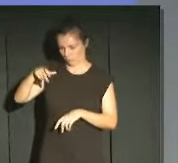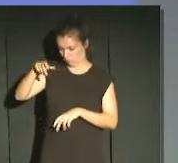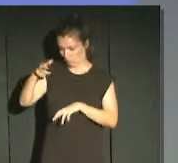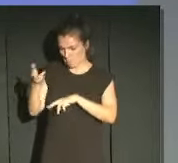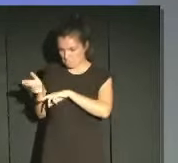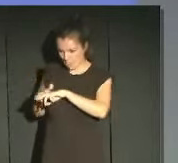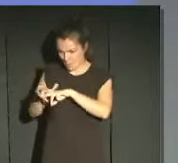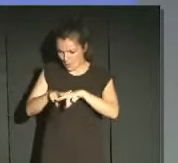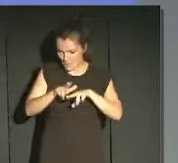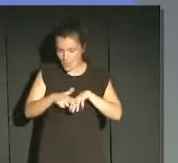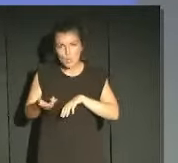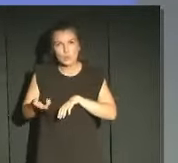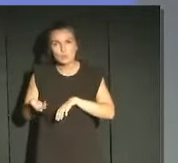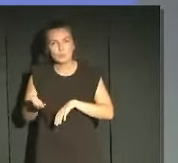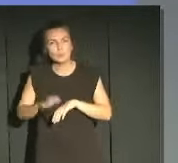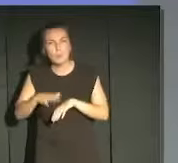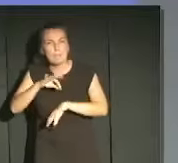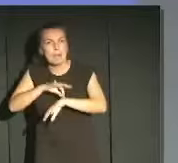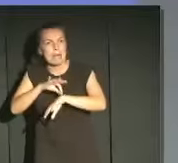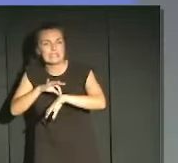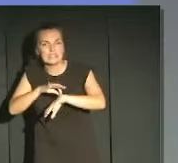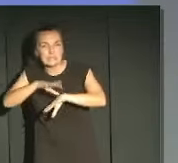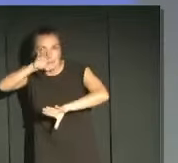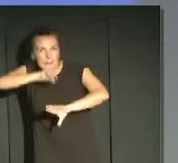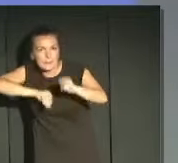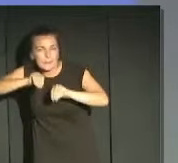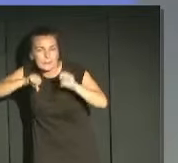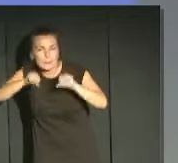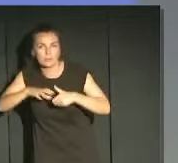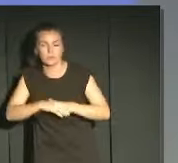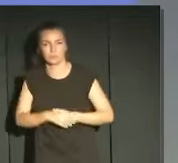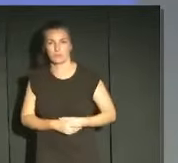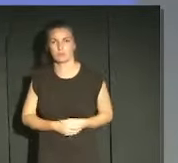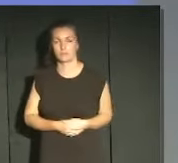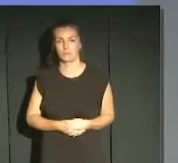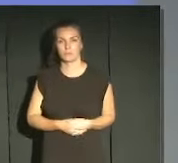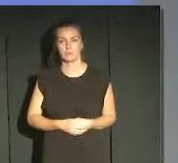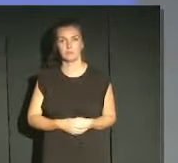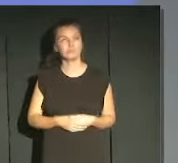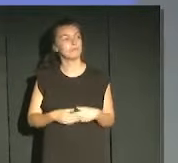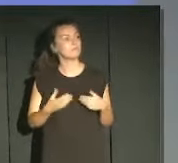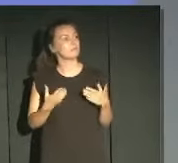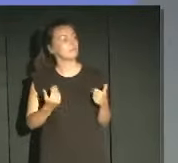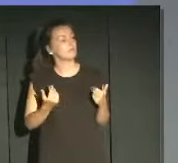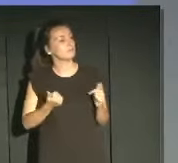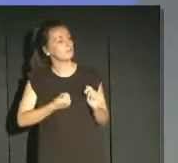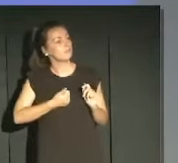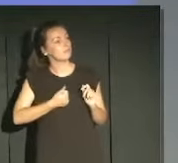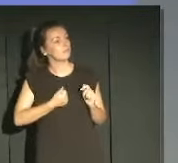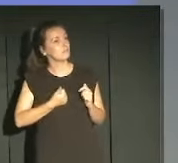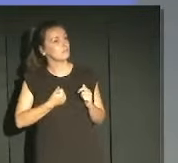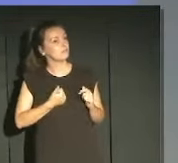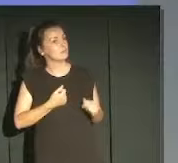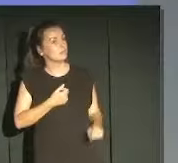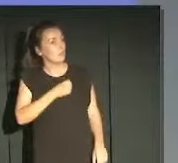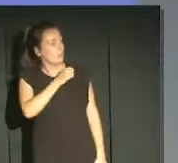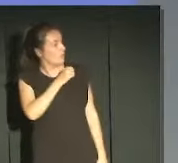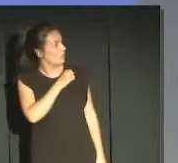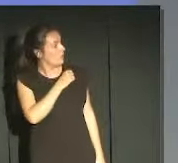traité quand on attend des mois voire des années pour avoir un